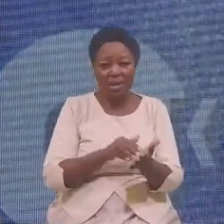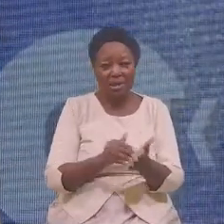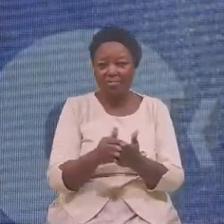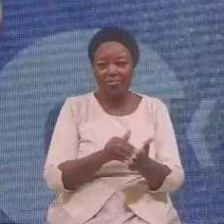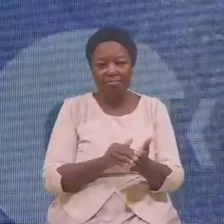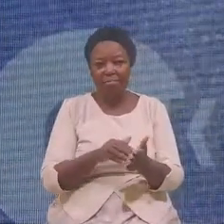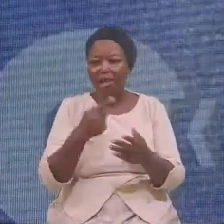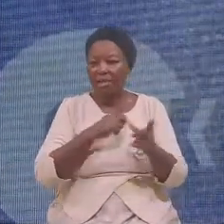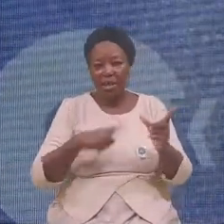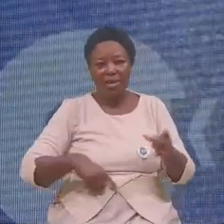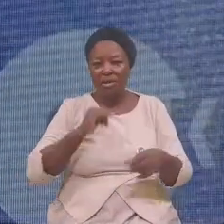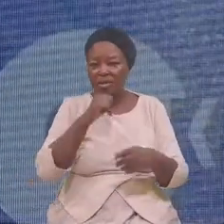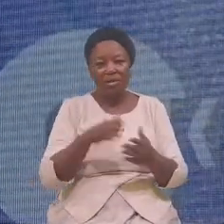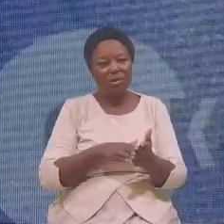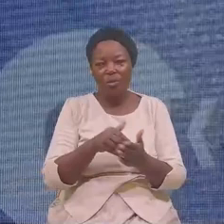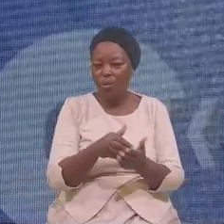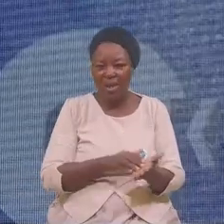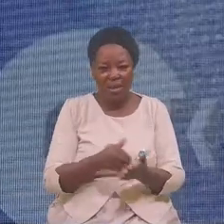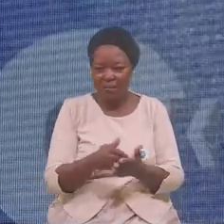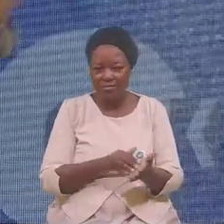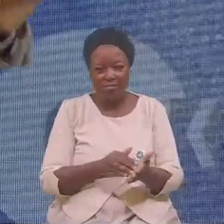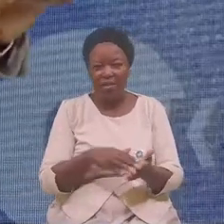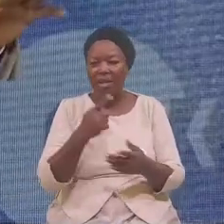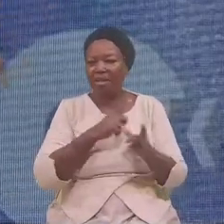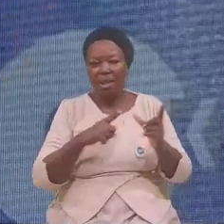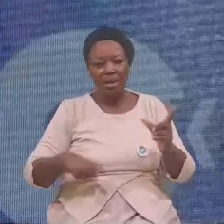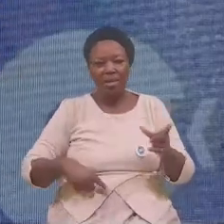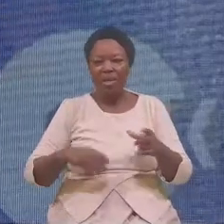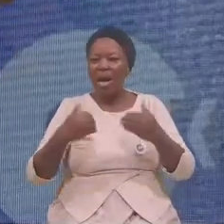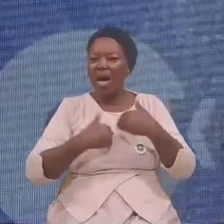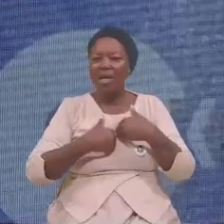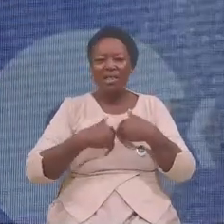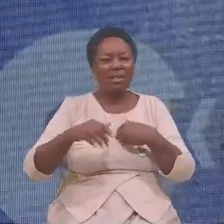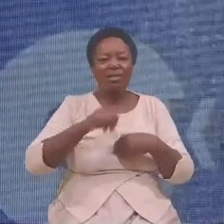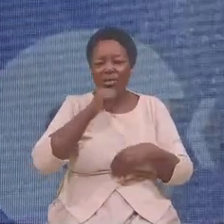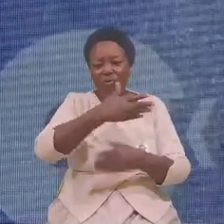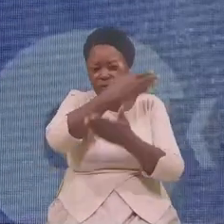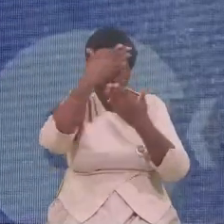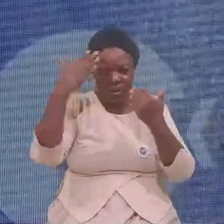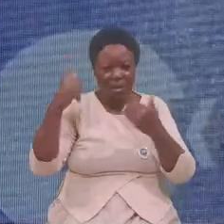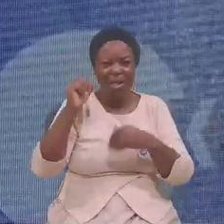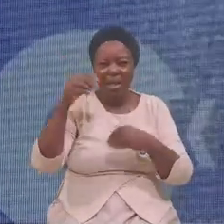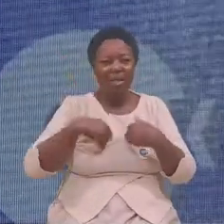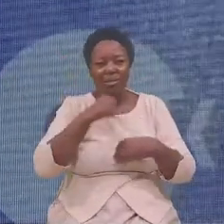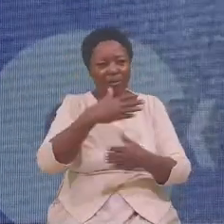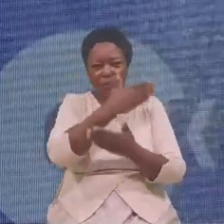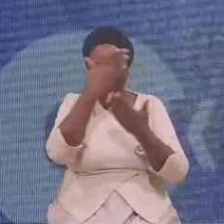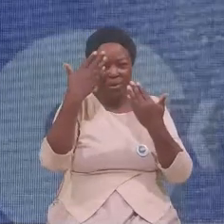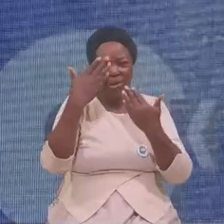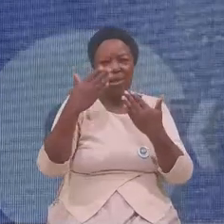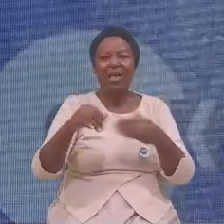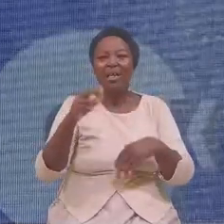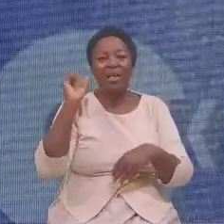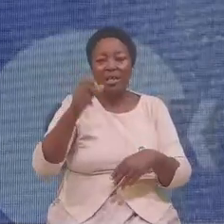Seigneur n'est pas faible. Le Seigneur n'a pas oublié. Il n'a pas oublié les promesses qu'il